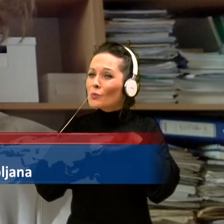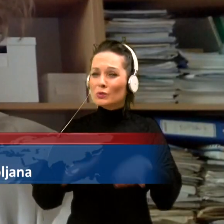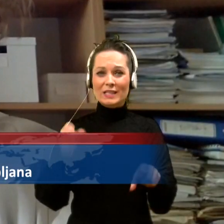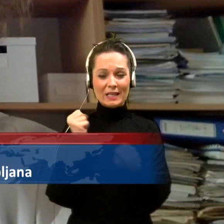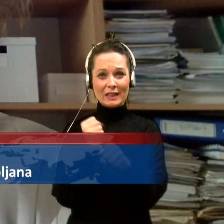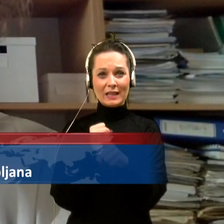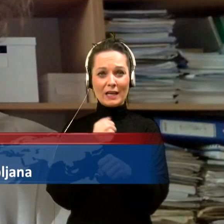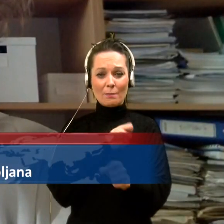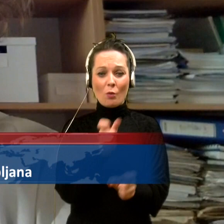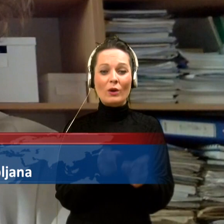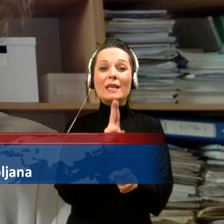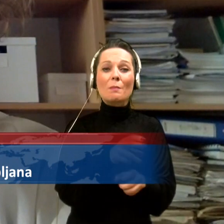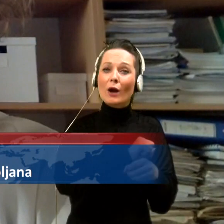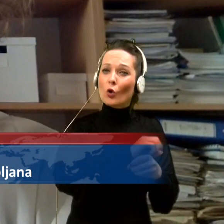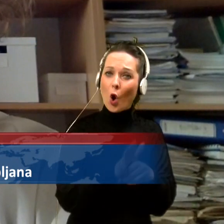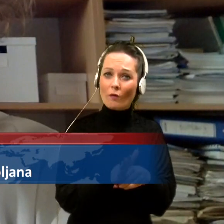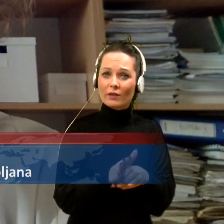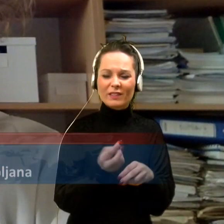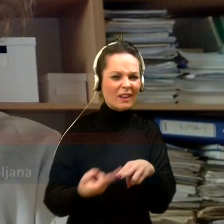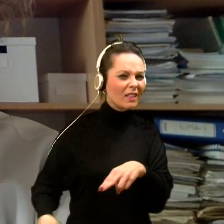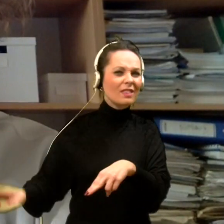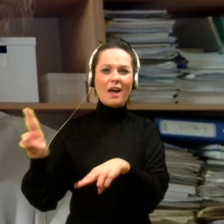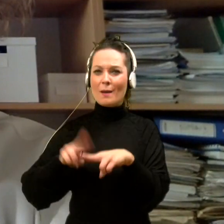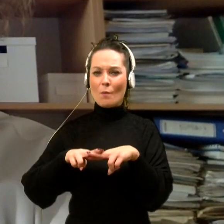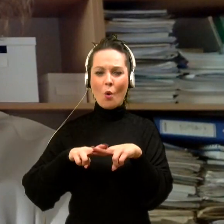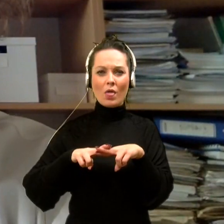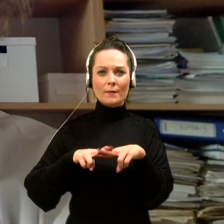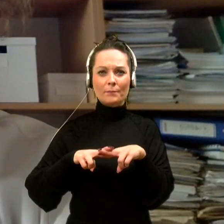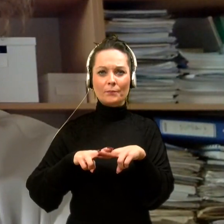delamo z bolniki s COVID-om, najbolj